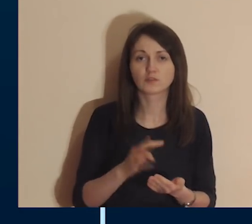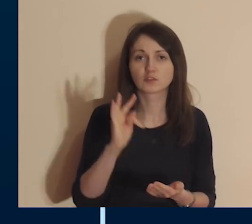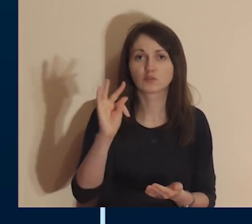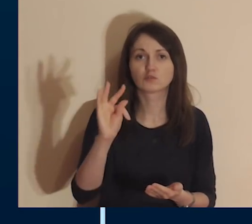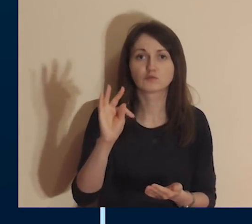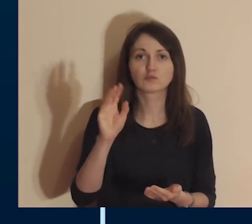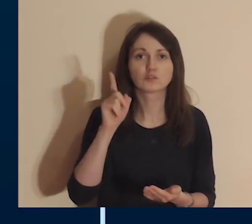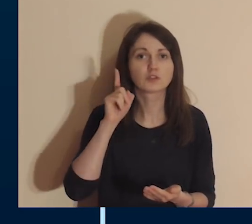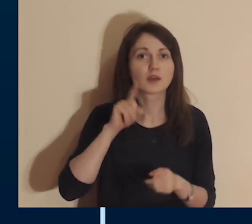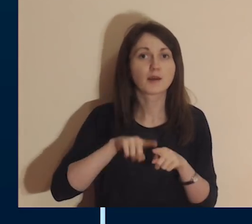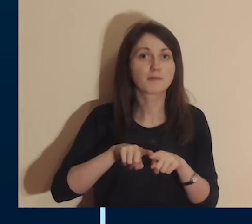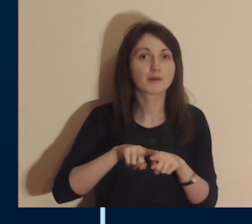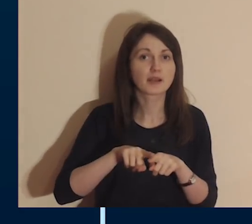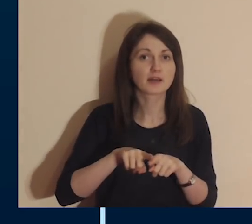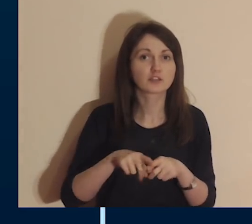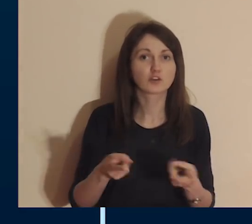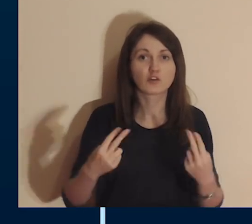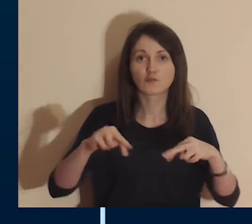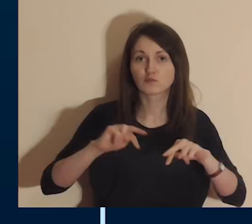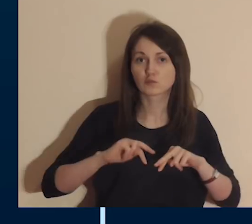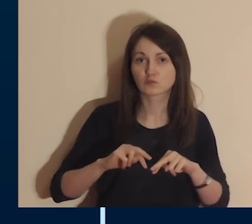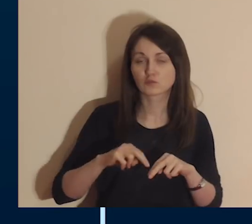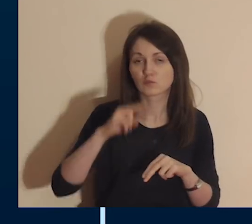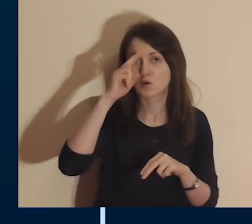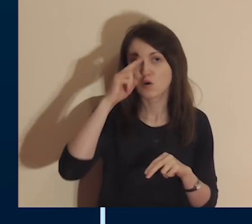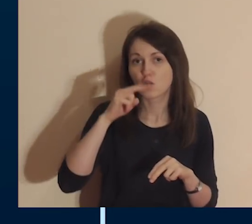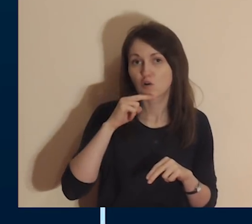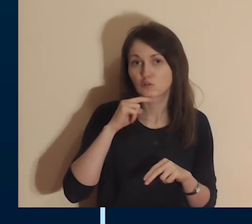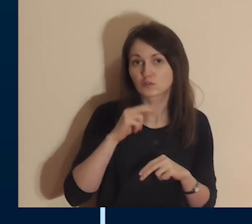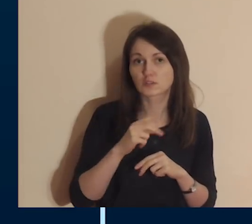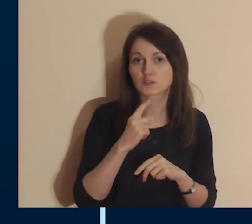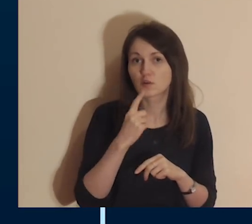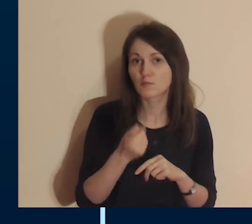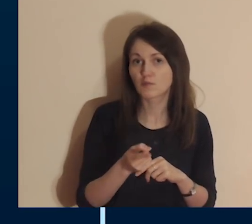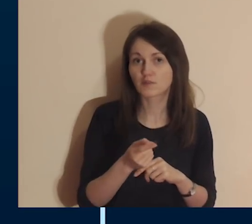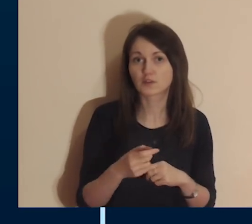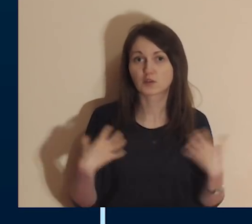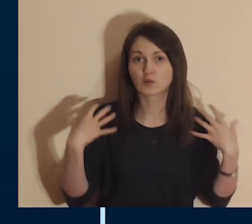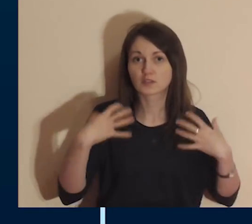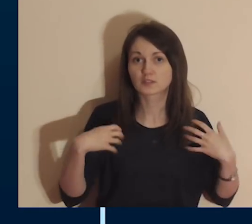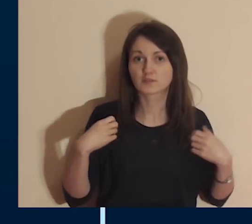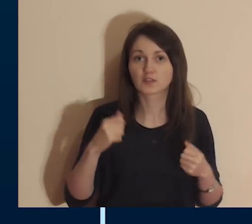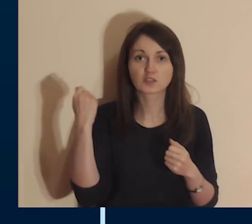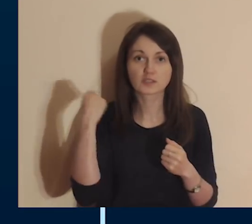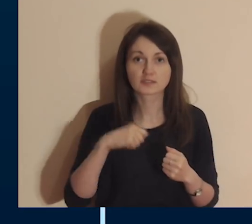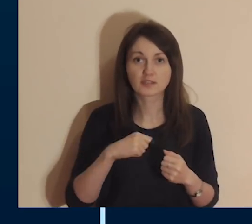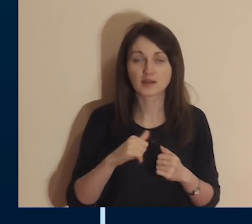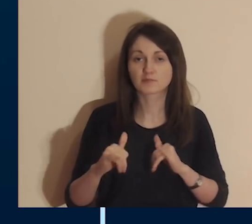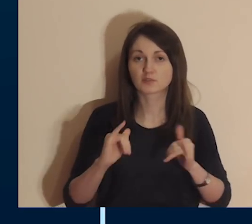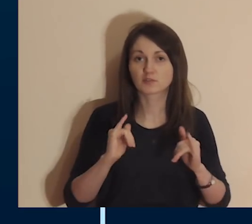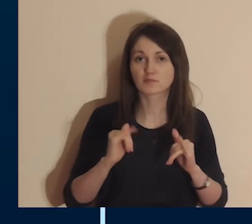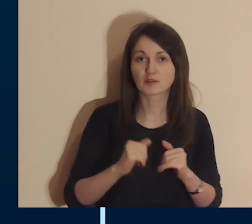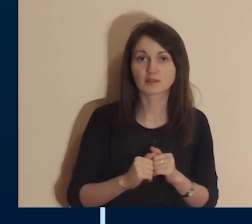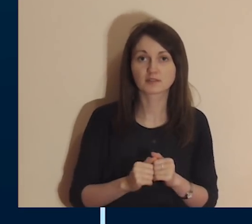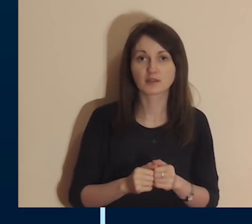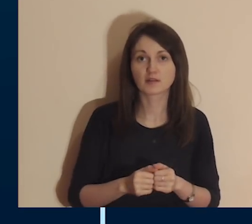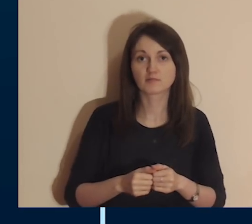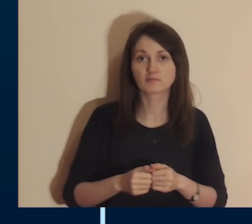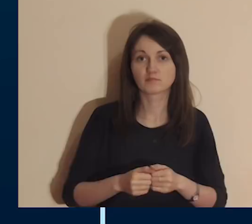odrzekł: twój brat powrócił, a ojciec twój kazał zabić utuczone ciele, ponieważ odzyskał go zdrowego.